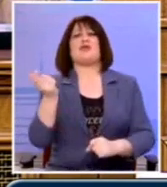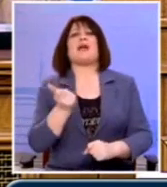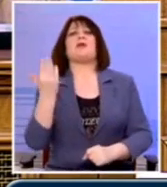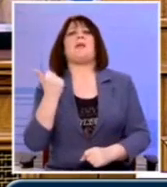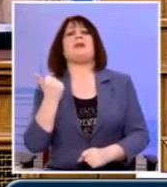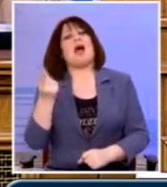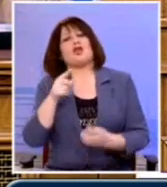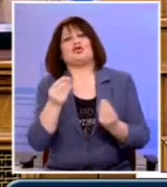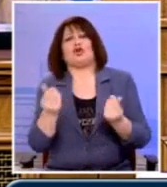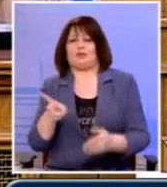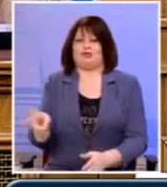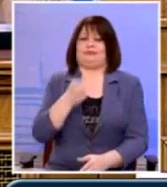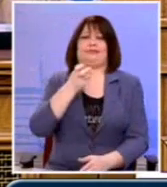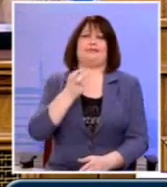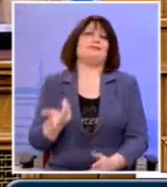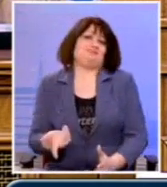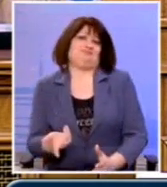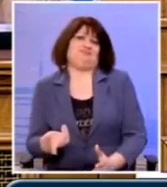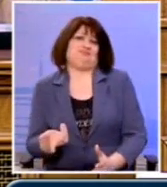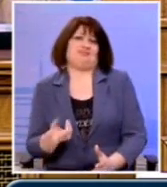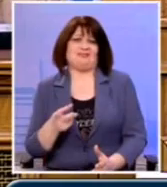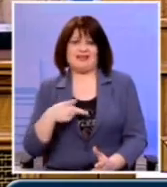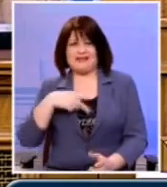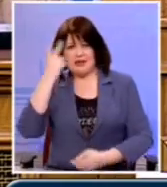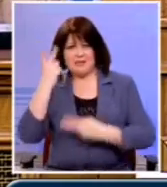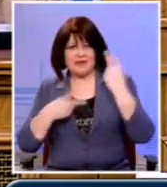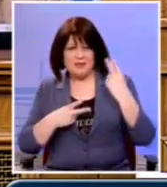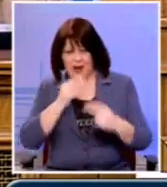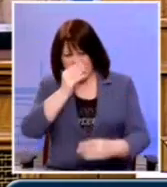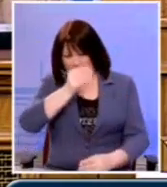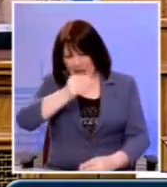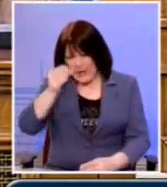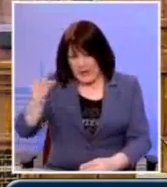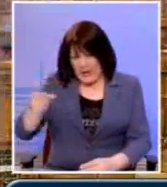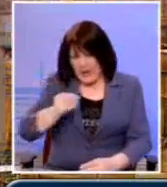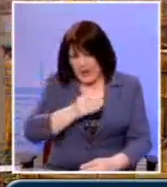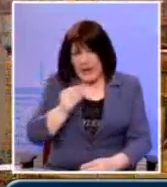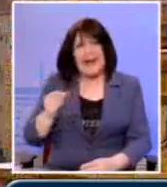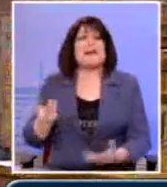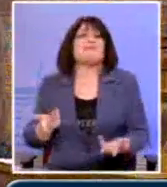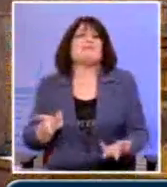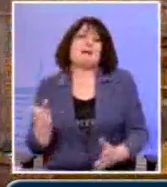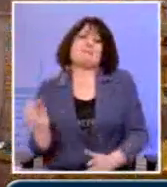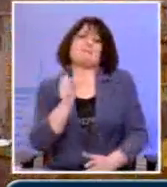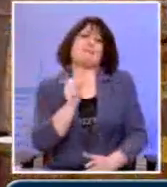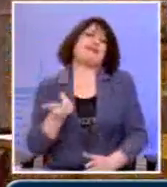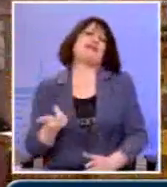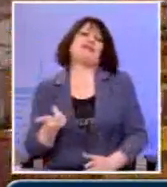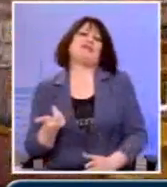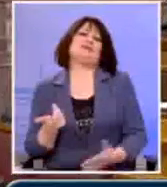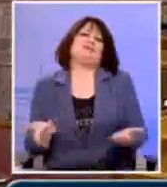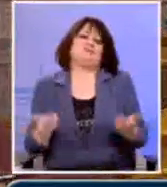ένας που έχει δικαίωμα σε αυτό το χρέος έχει τόσο μικρό κομμάτι, τόσο μικρό exposure, τόσο μεγάλη έκθεση σε αυτό το χρέος που δεν θα πάθει και